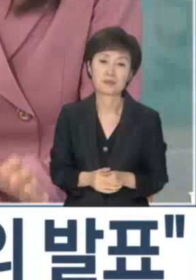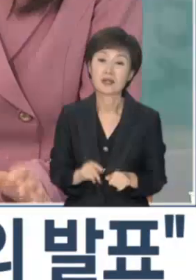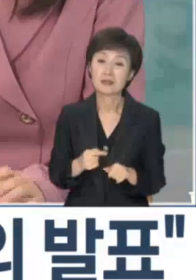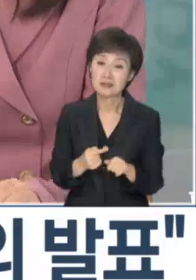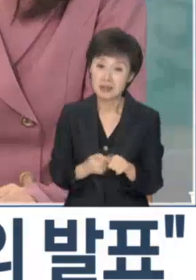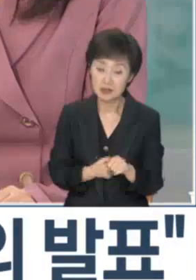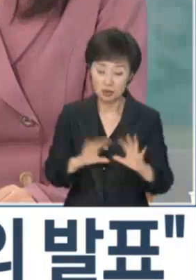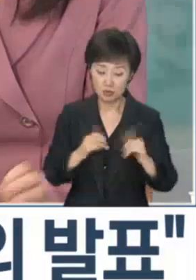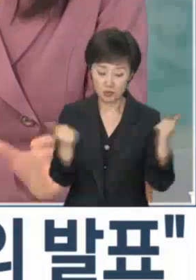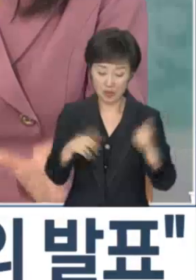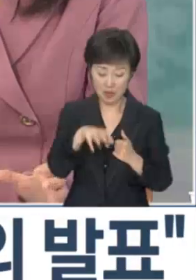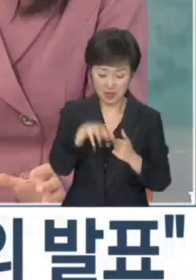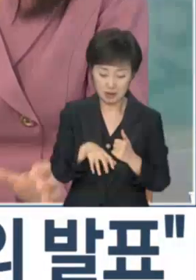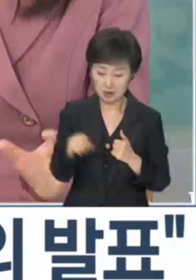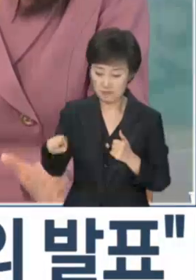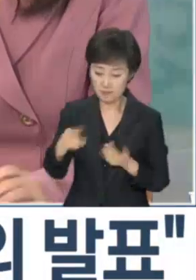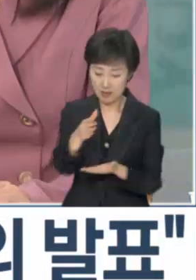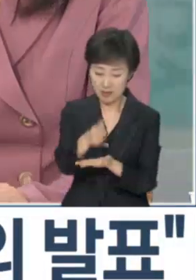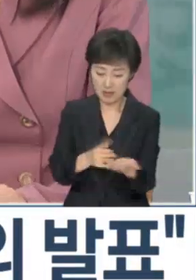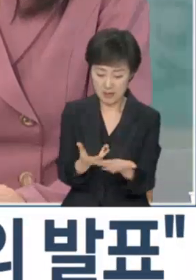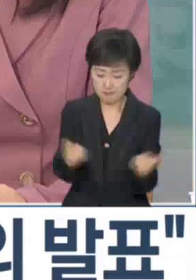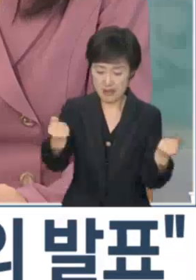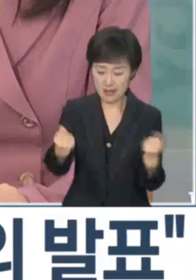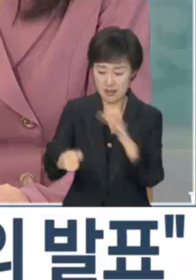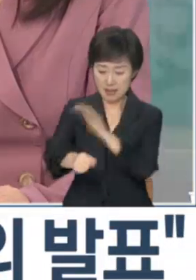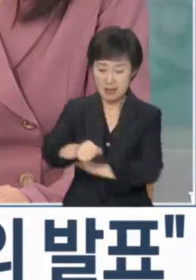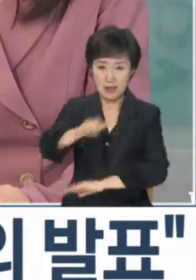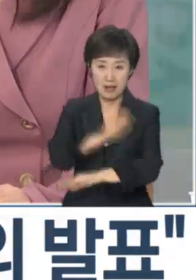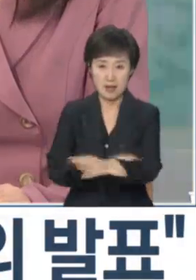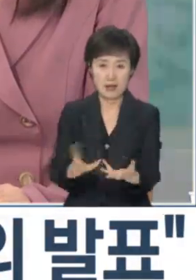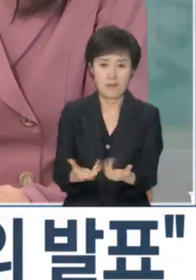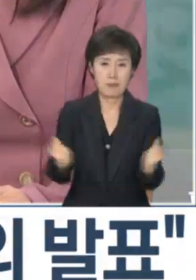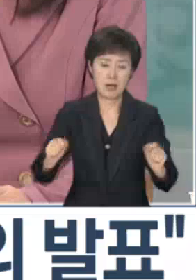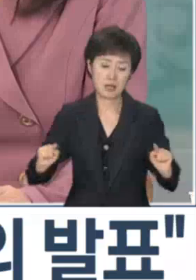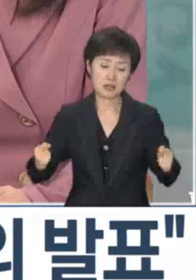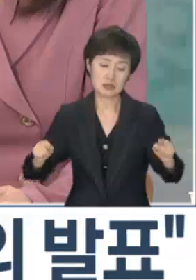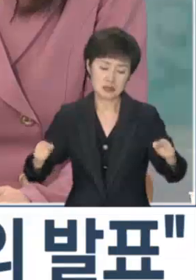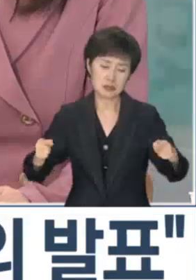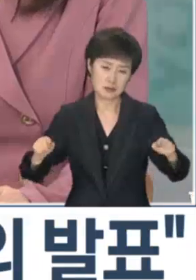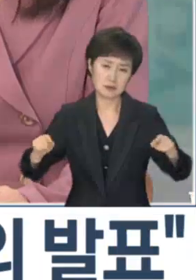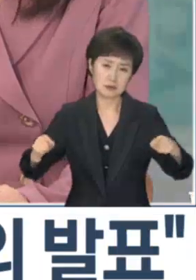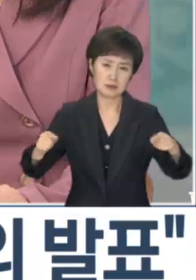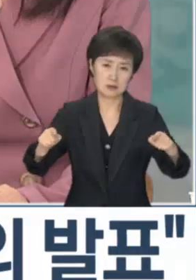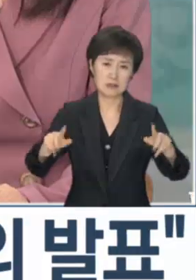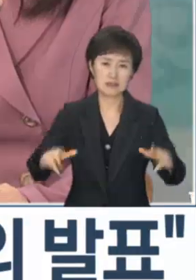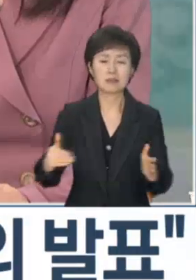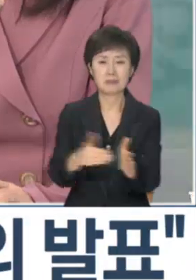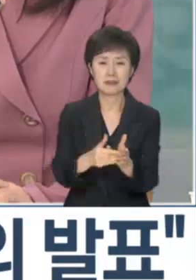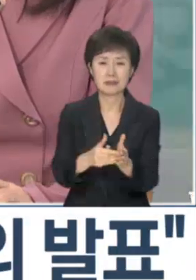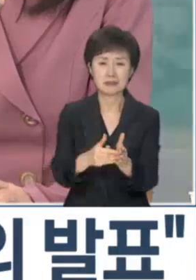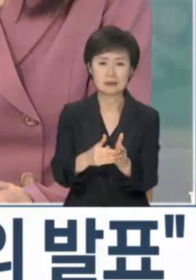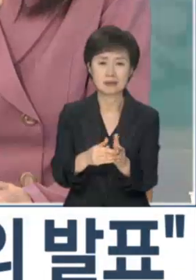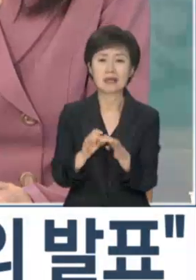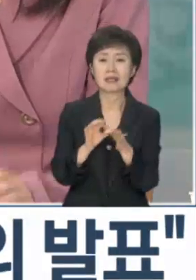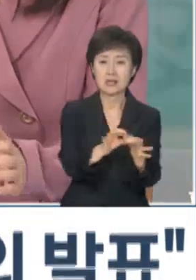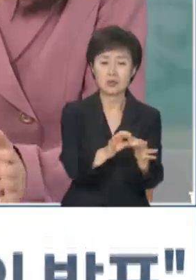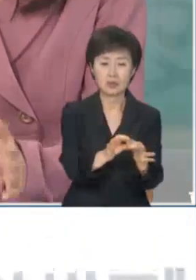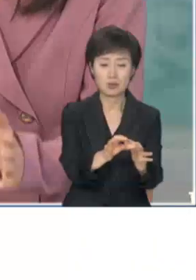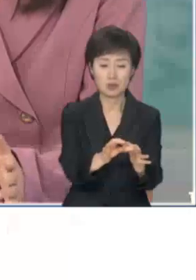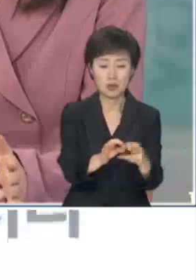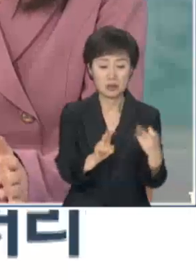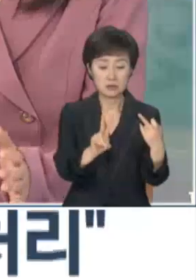보니까 국회가 여야로 그리고 강대강으로 계속 극한의 대립으로 치달아오고 있고 지금까지도 이제 12월